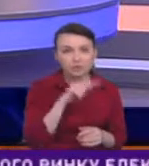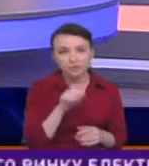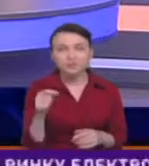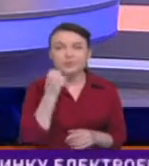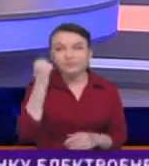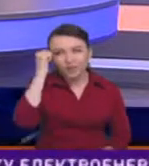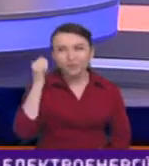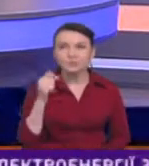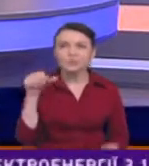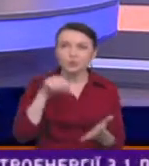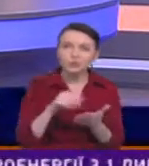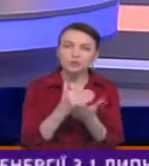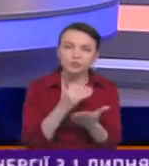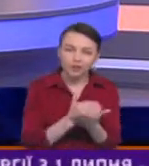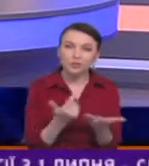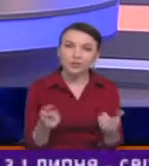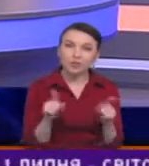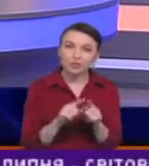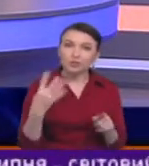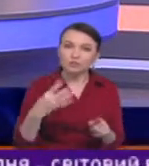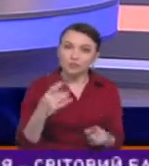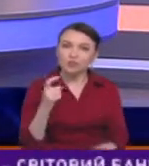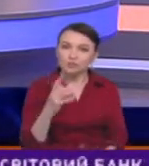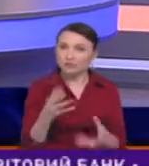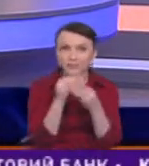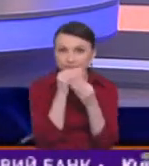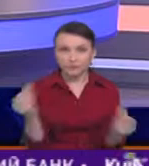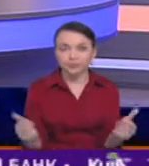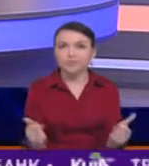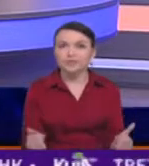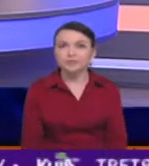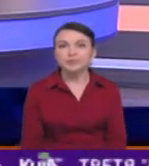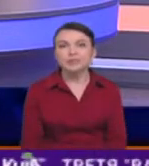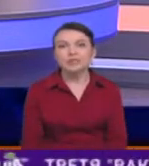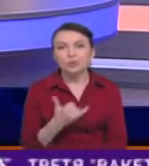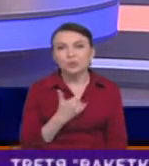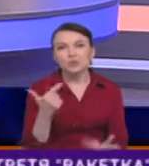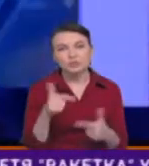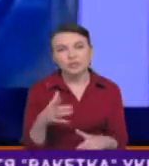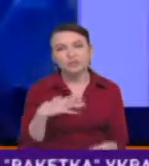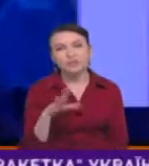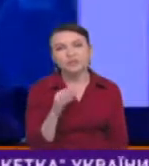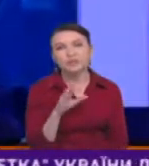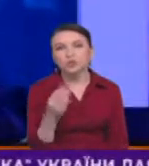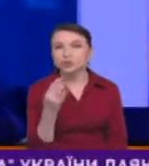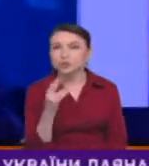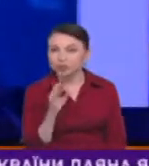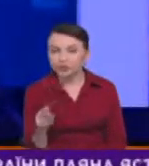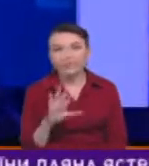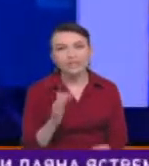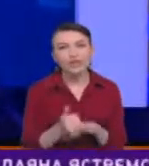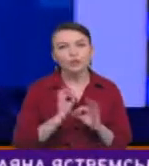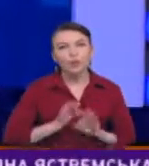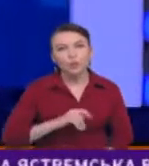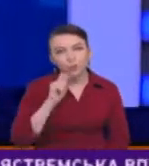вам, панове, за участь в програмі. Отак от 40 хвилин, як не було. У нас в гостях були Віктор Шишкін, генеральний прокурор